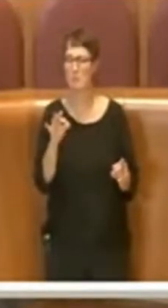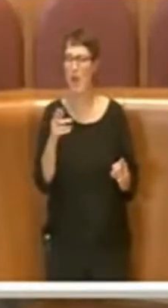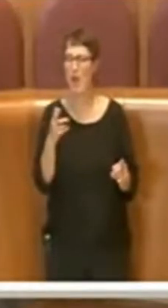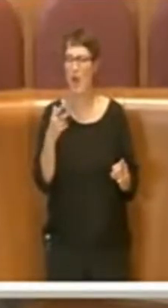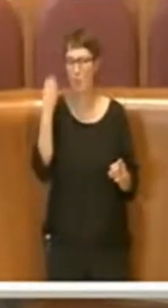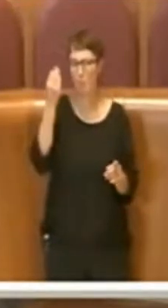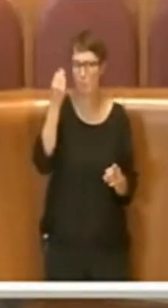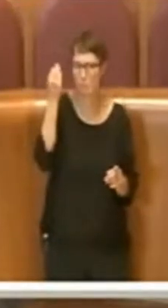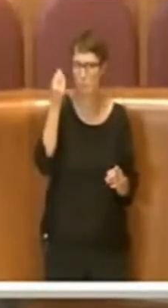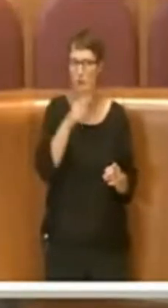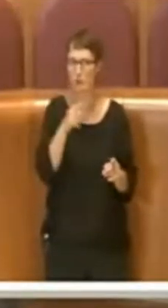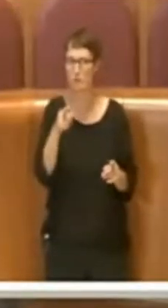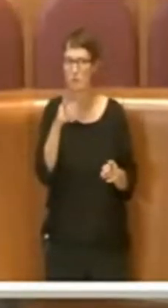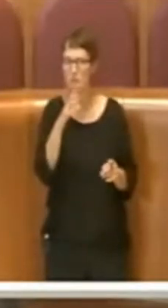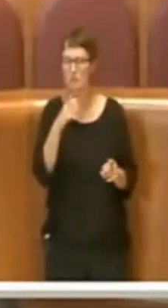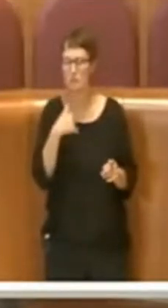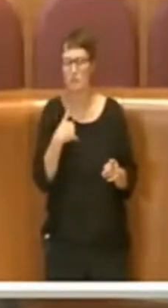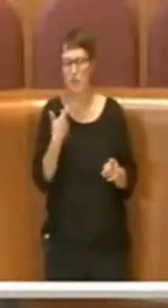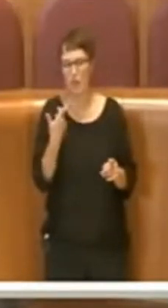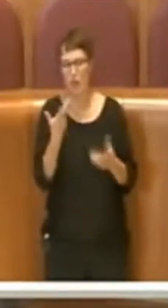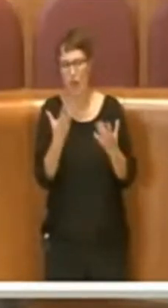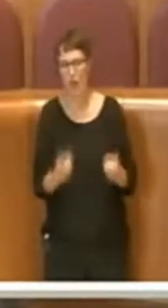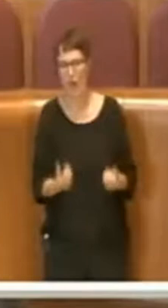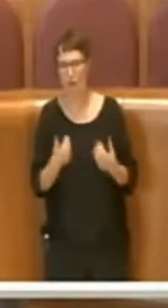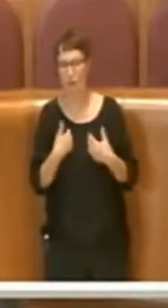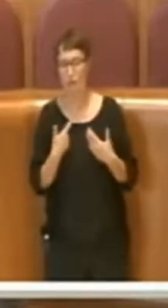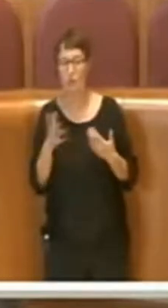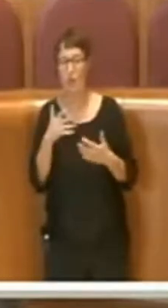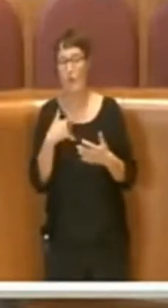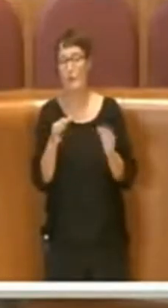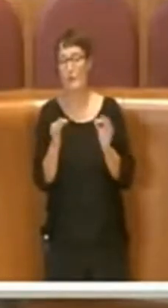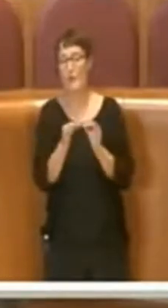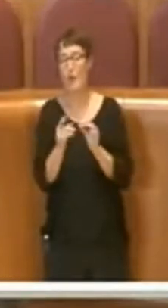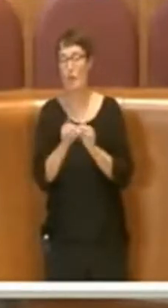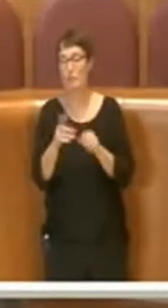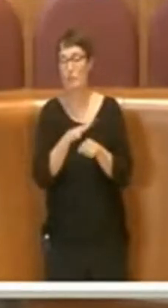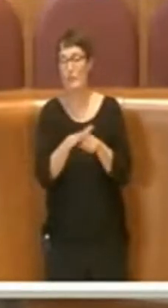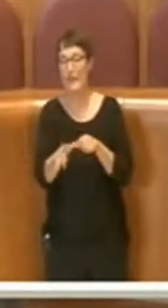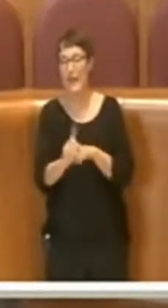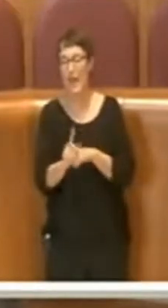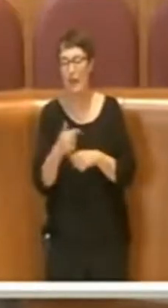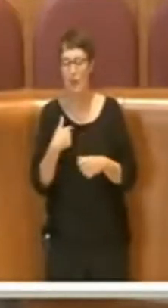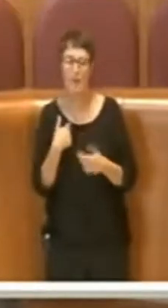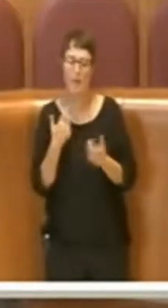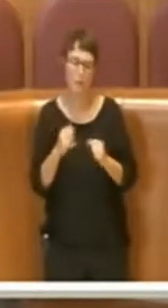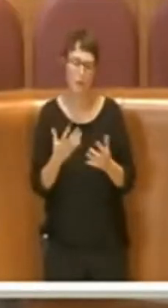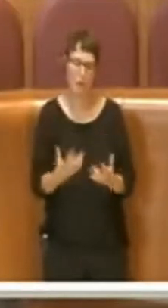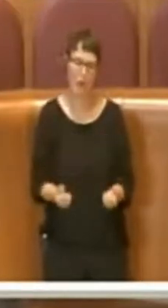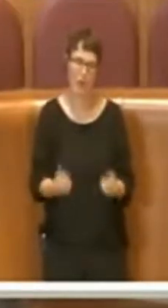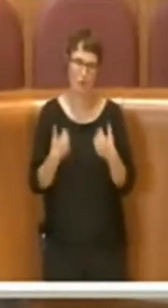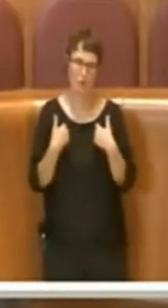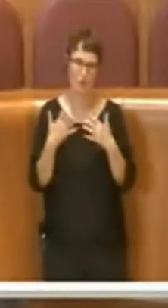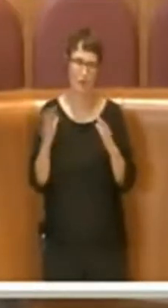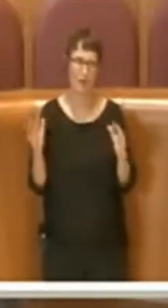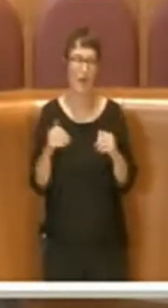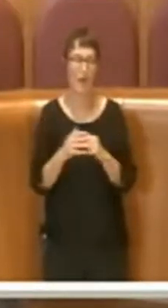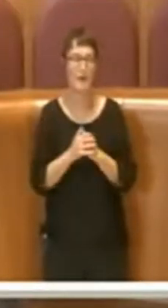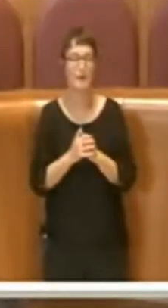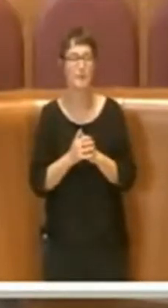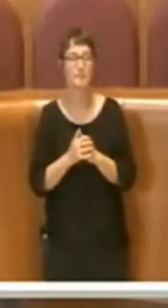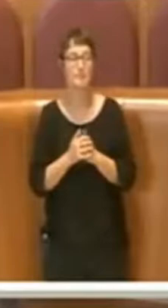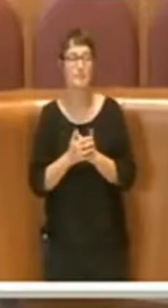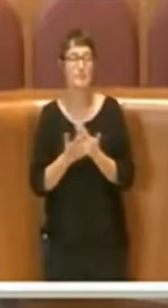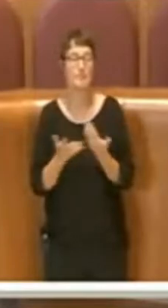anche, diciamo così, accettare, magari non condividere in pieno, ma accettare. Parliamo di numeri,